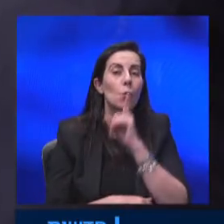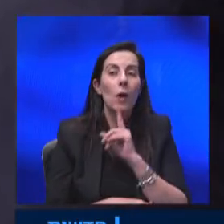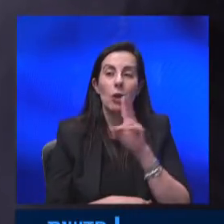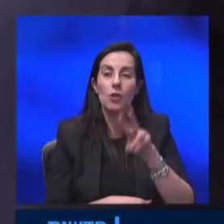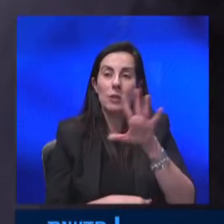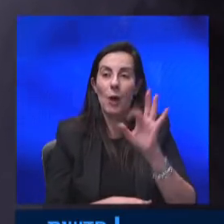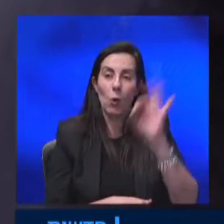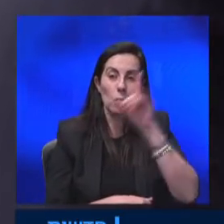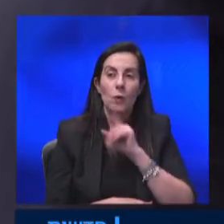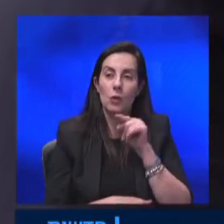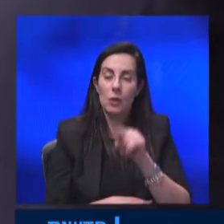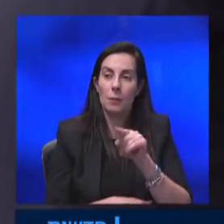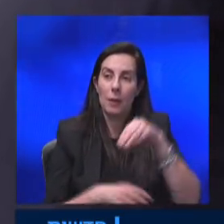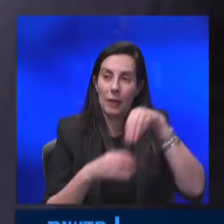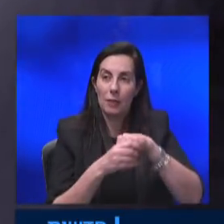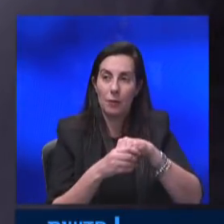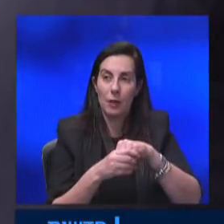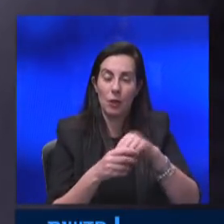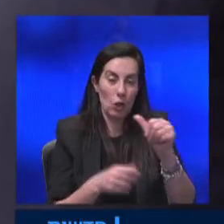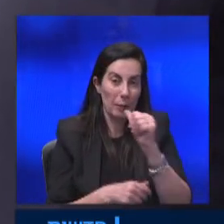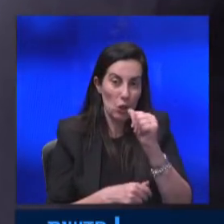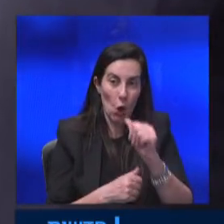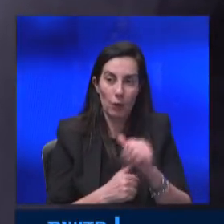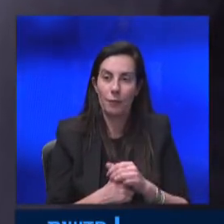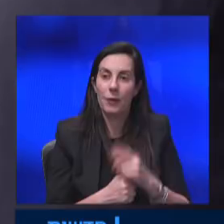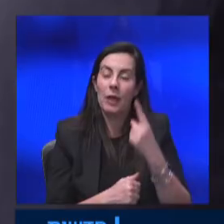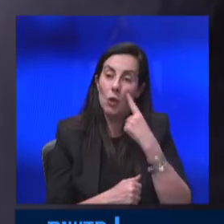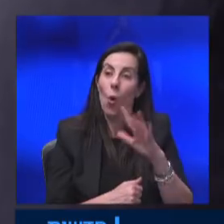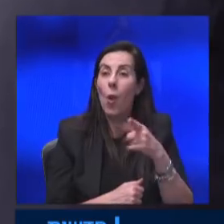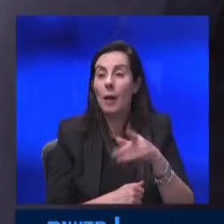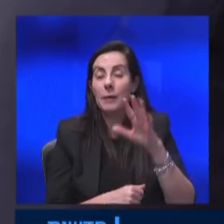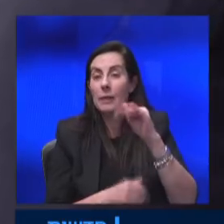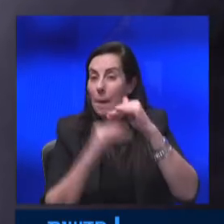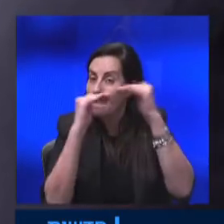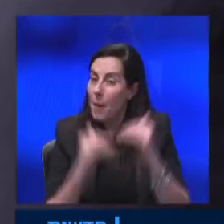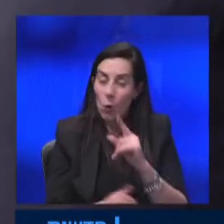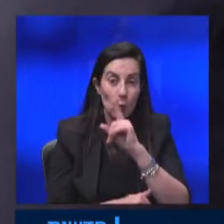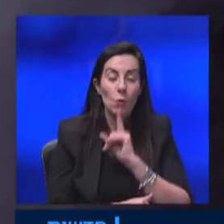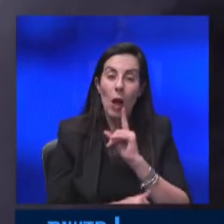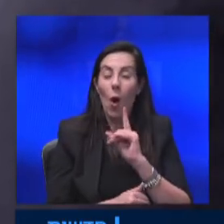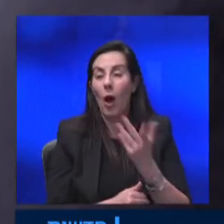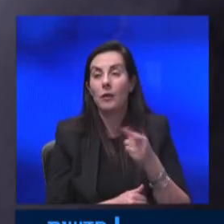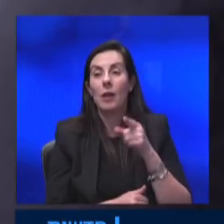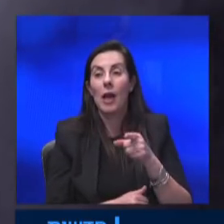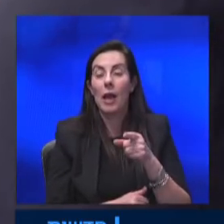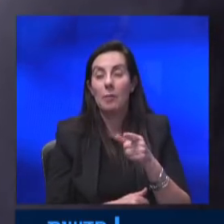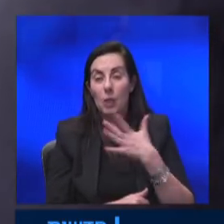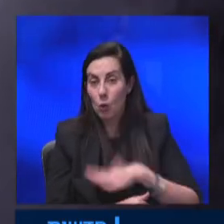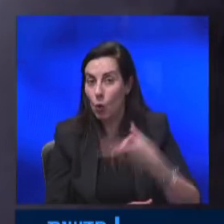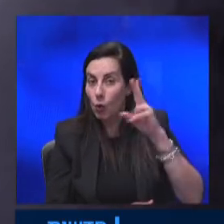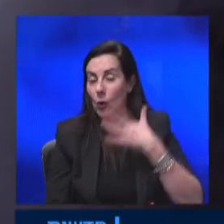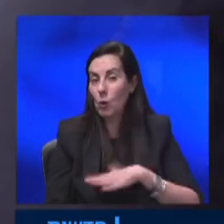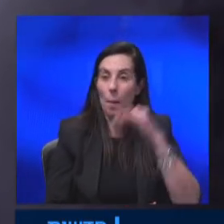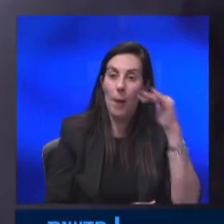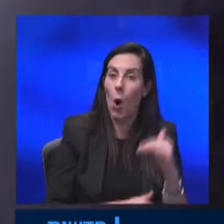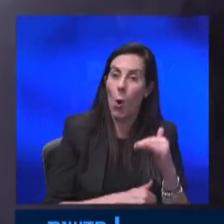שזה בעצם מה שיש להם בטבע. רצינו לראות אולי אם אנחנו נשים יותר או פחות, הם יימשכו לזה יותר אולי.